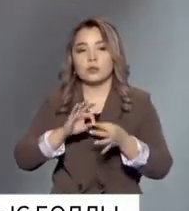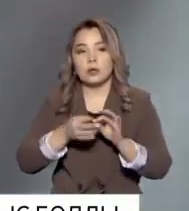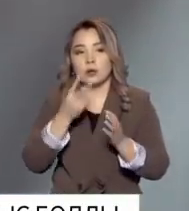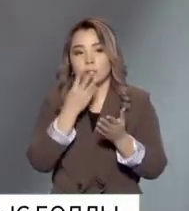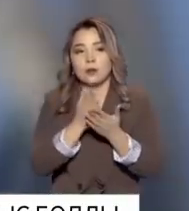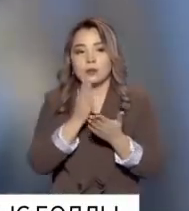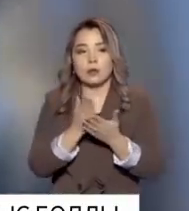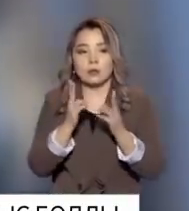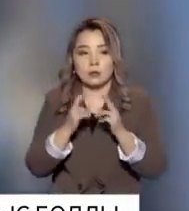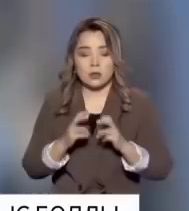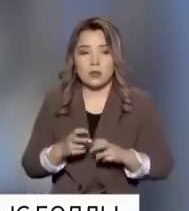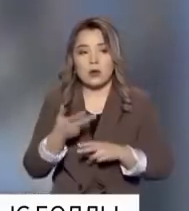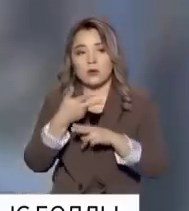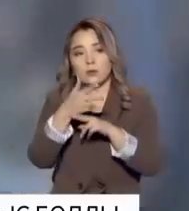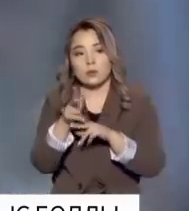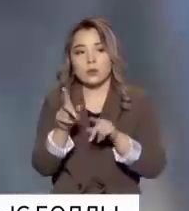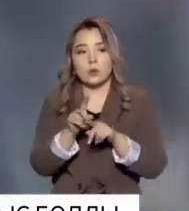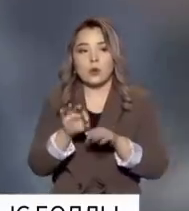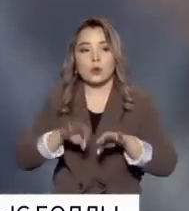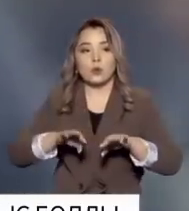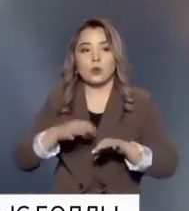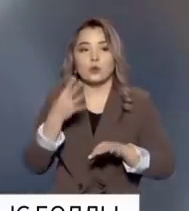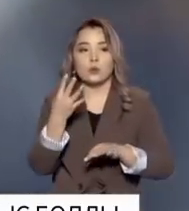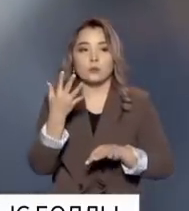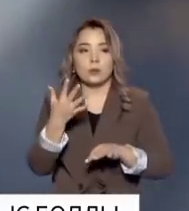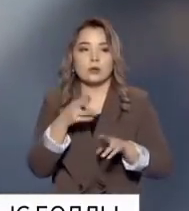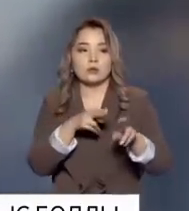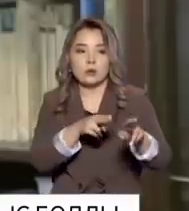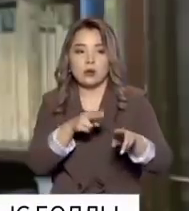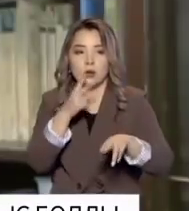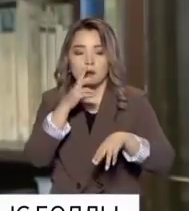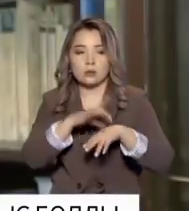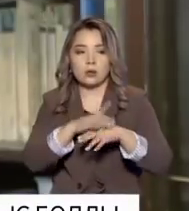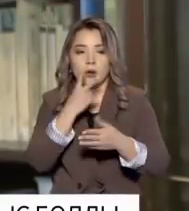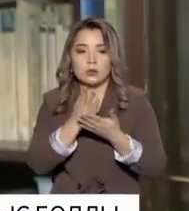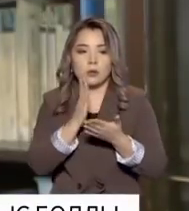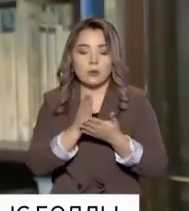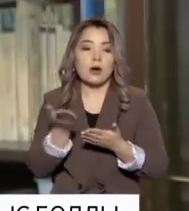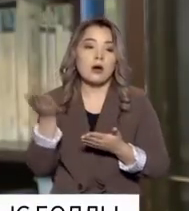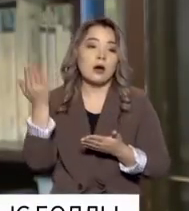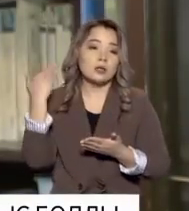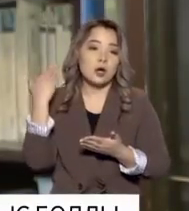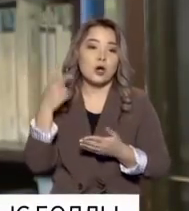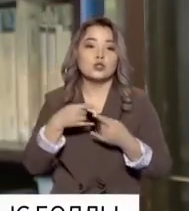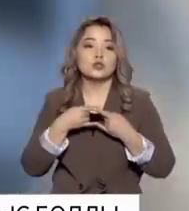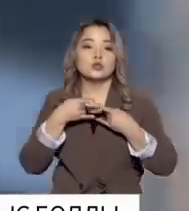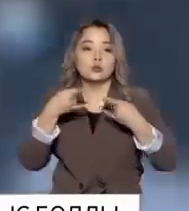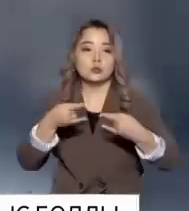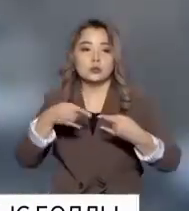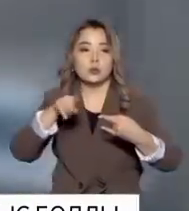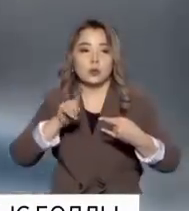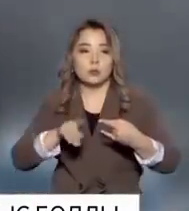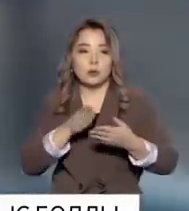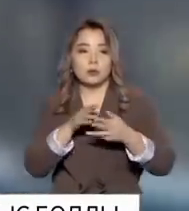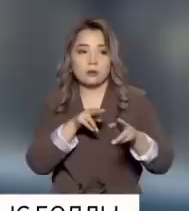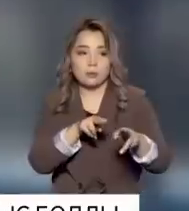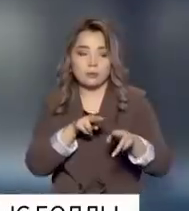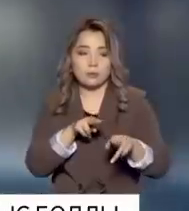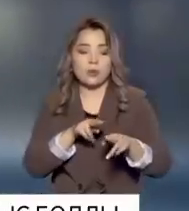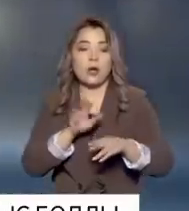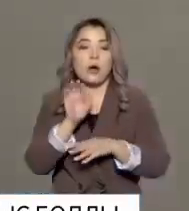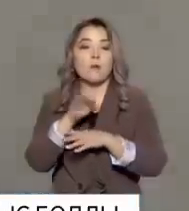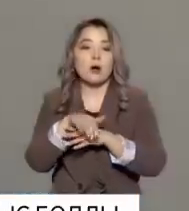кеткен. Ал оған дейін түсірілген видеодан көлікке 4-5 оқ тигені көрінеді. Артқы нөмірге тиген оқ,